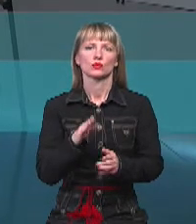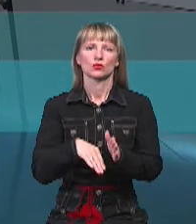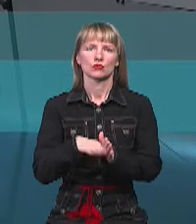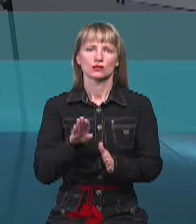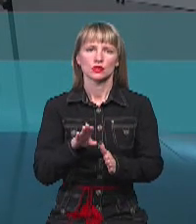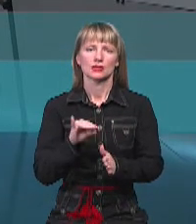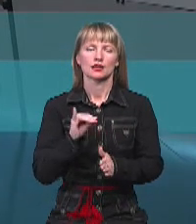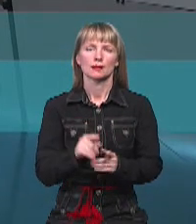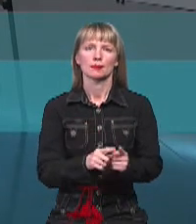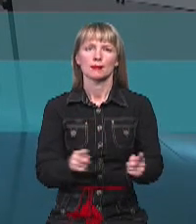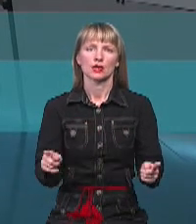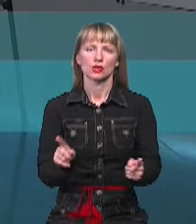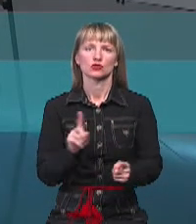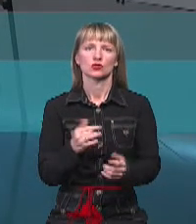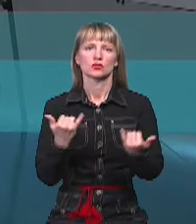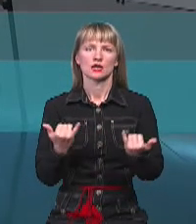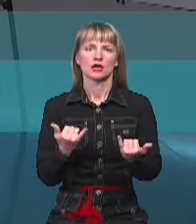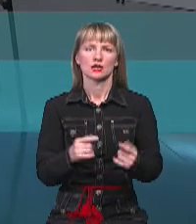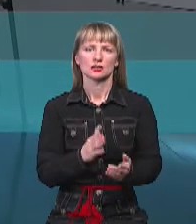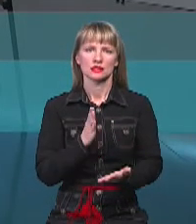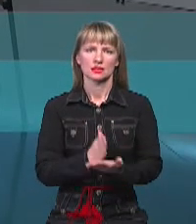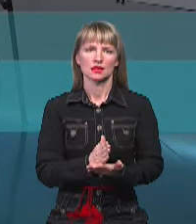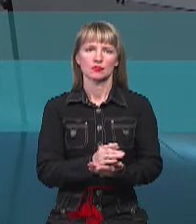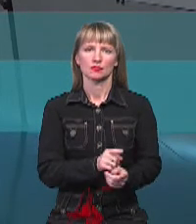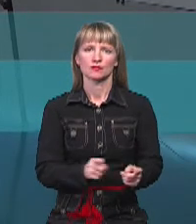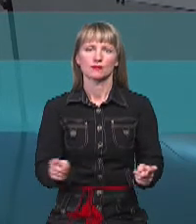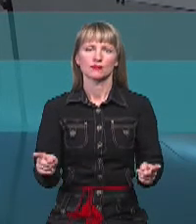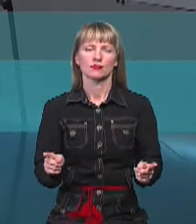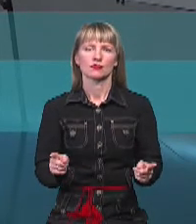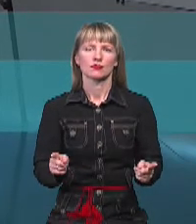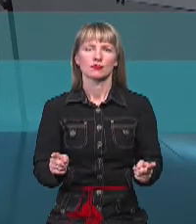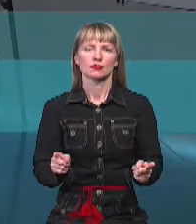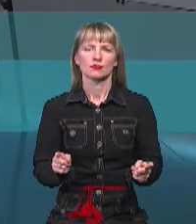досконалювати, ну і, власне, період чого зараз триває. Ну, і